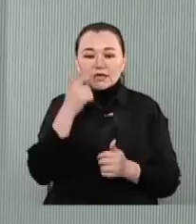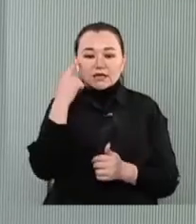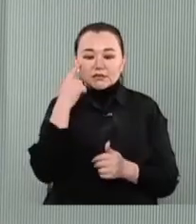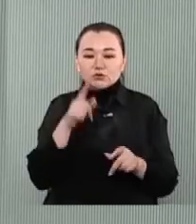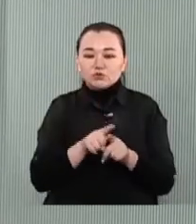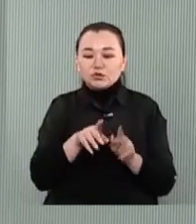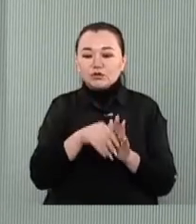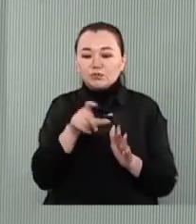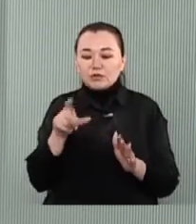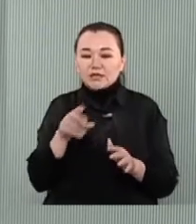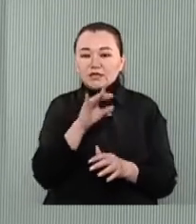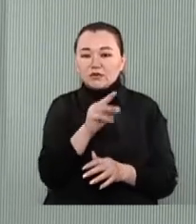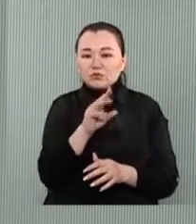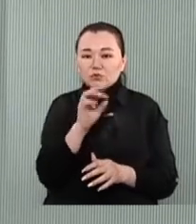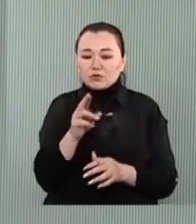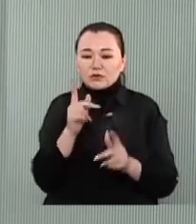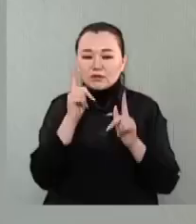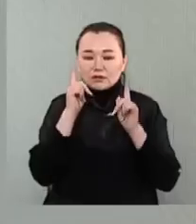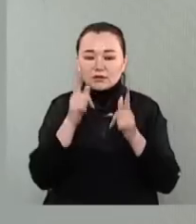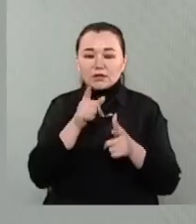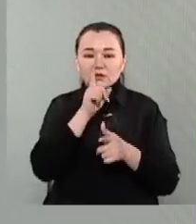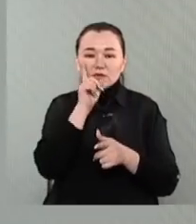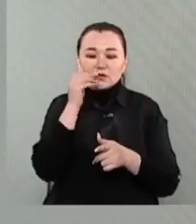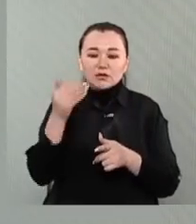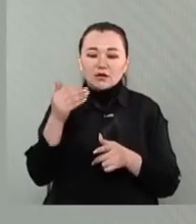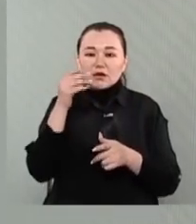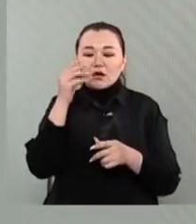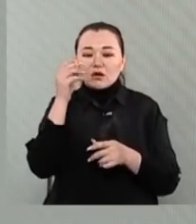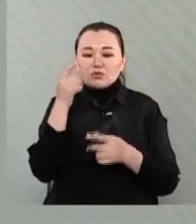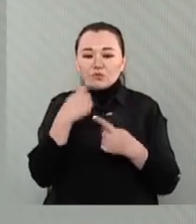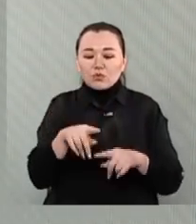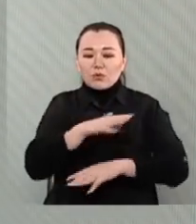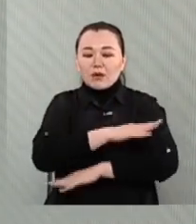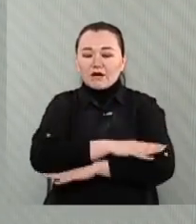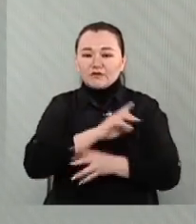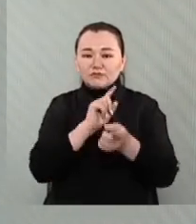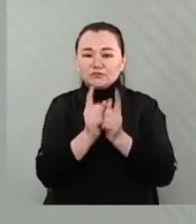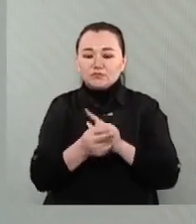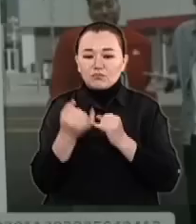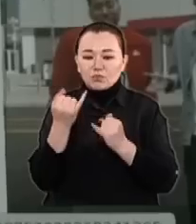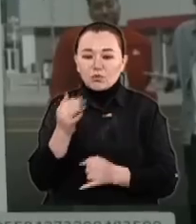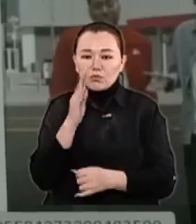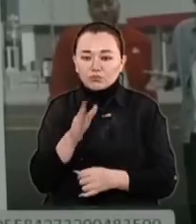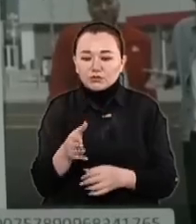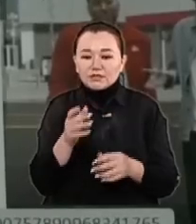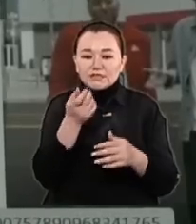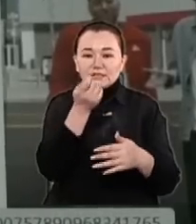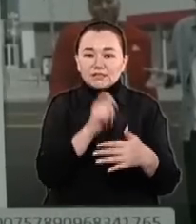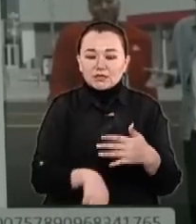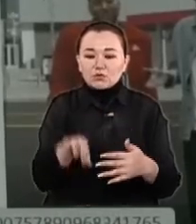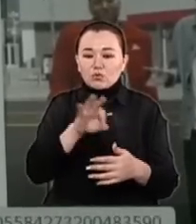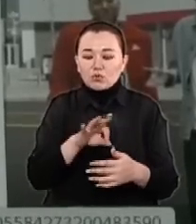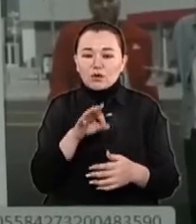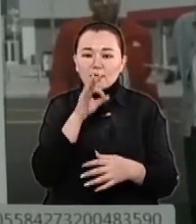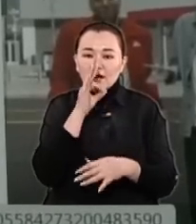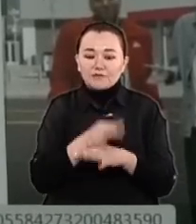да депутаттар TikTok'ты бір ауыздан жастардың идеологиясын жаман жаққа өзгертуде деген себеппен желіні бұғаттау мәселесін